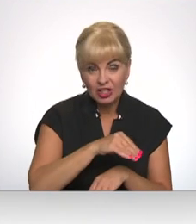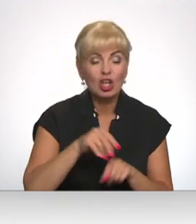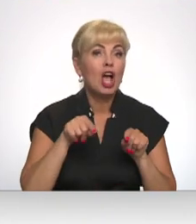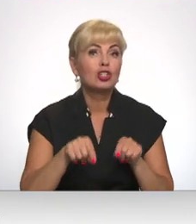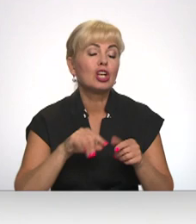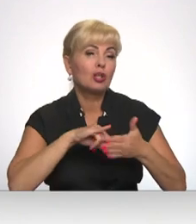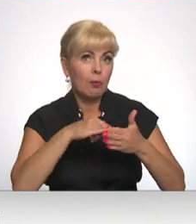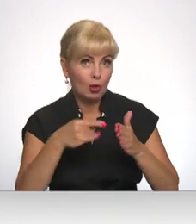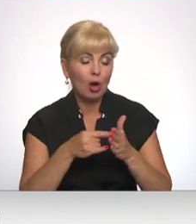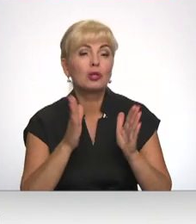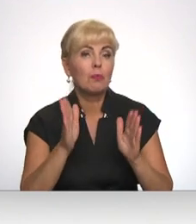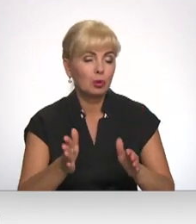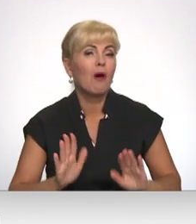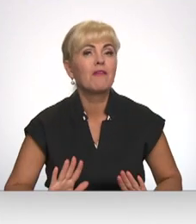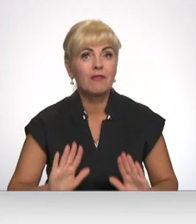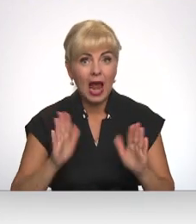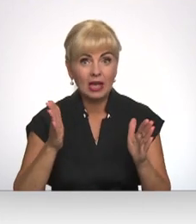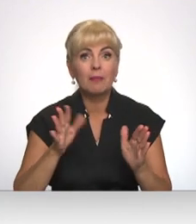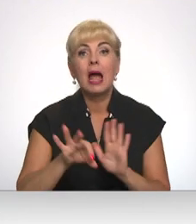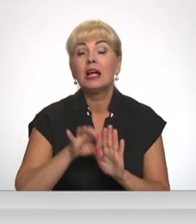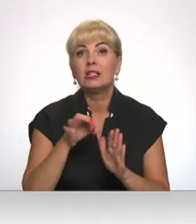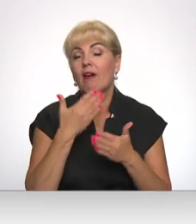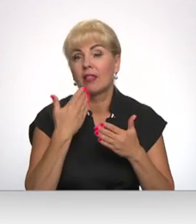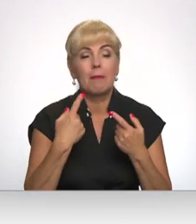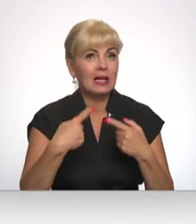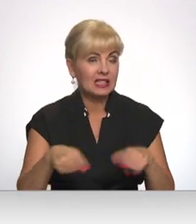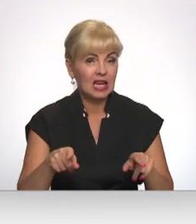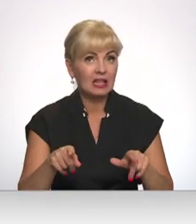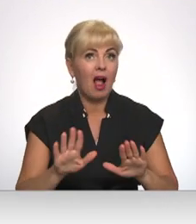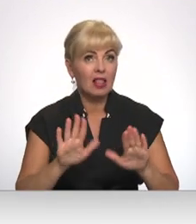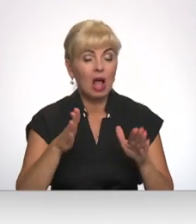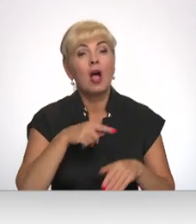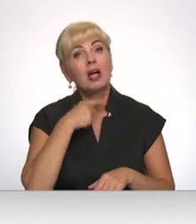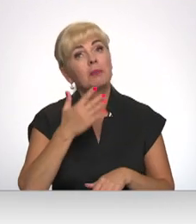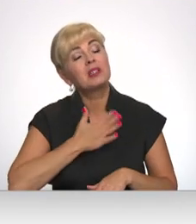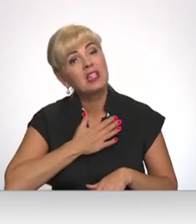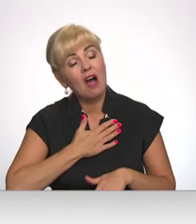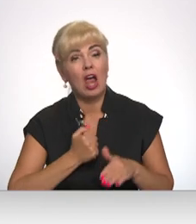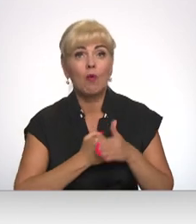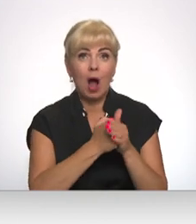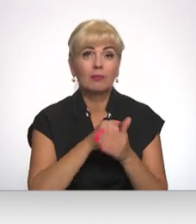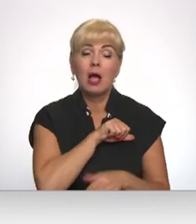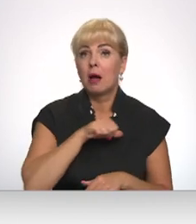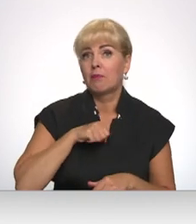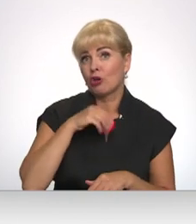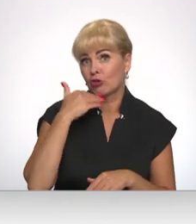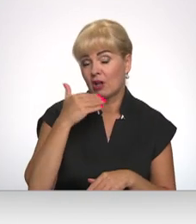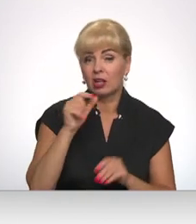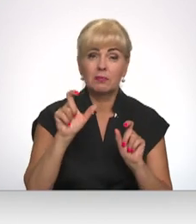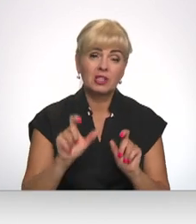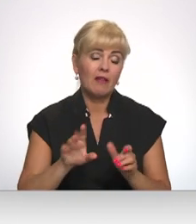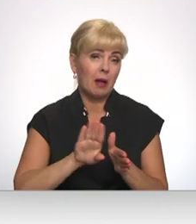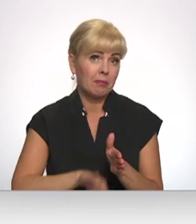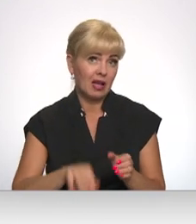šis projekts būtu veiksmīgs. Izvēle jau mums nebija liela, gribējās savējos atbalstīt un pašai arī negribējās sēdēt bez